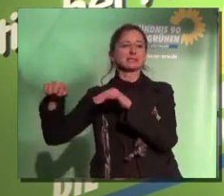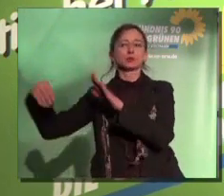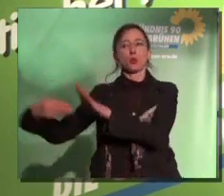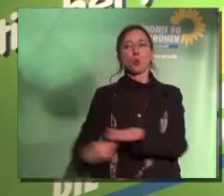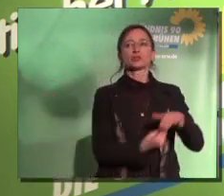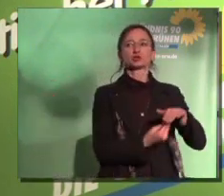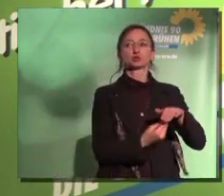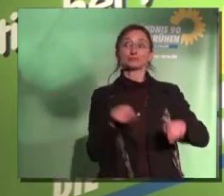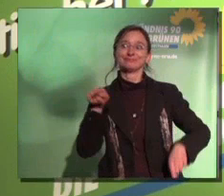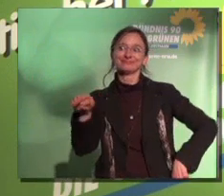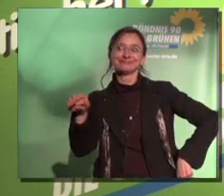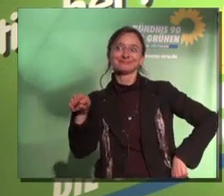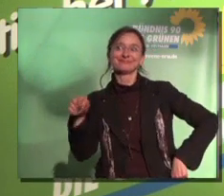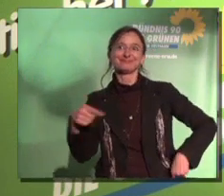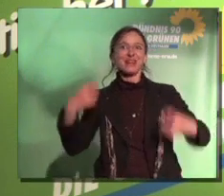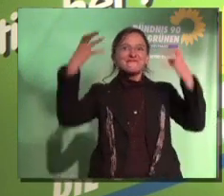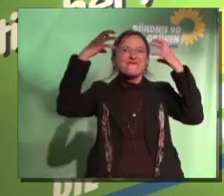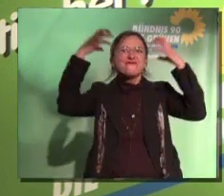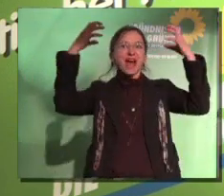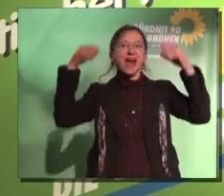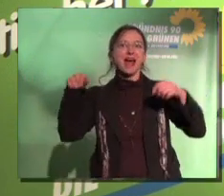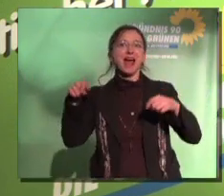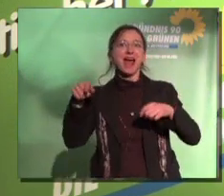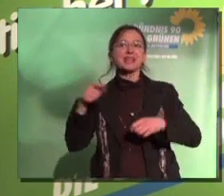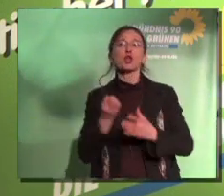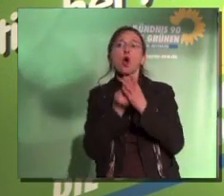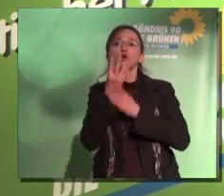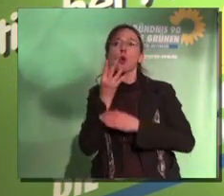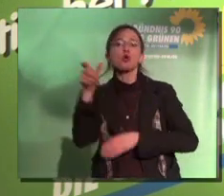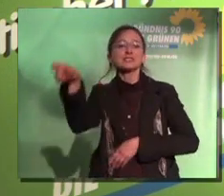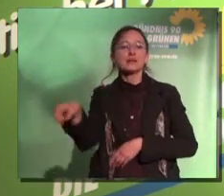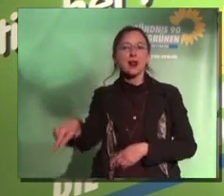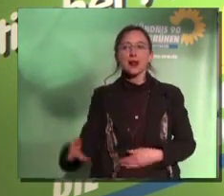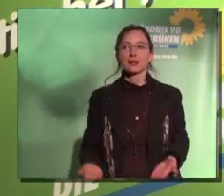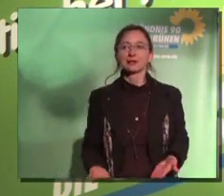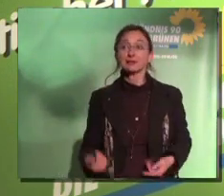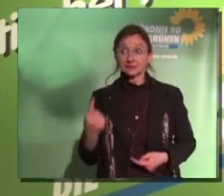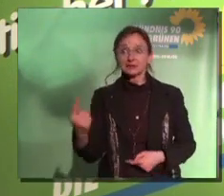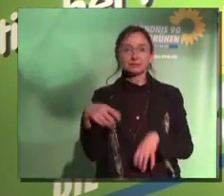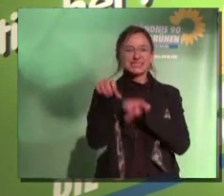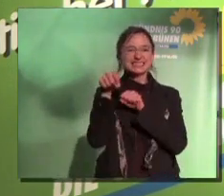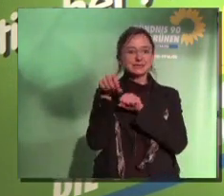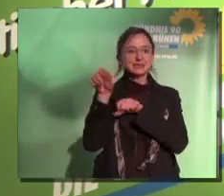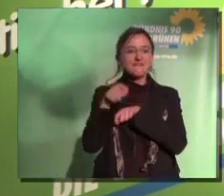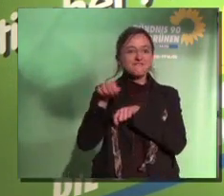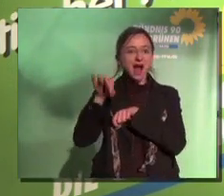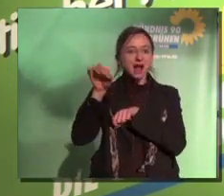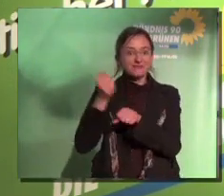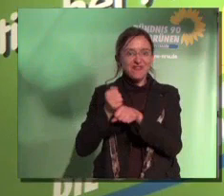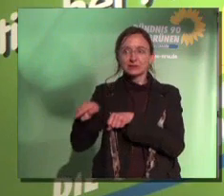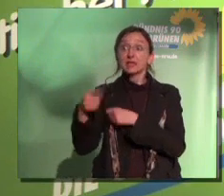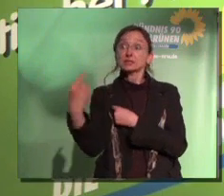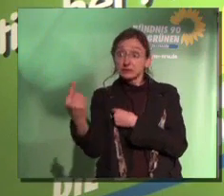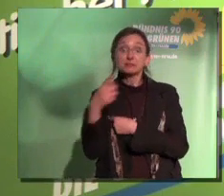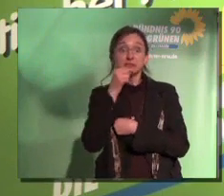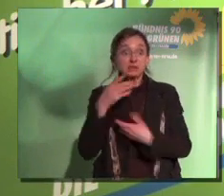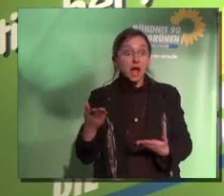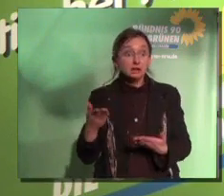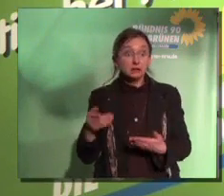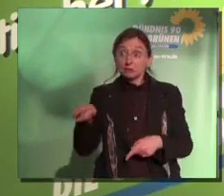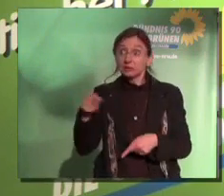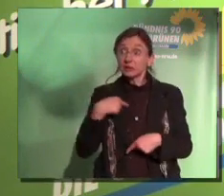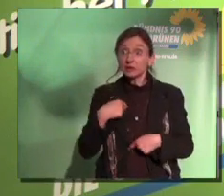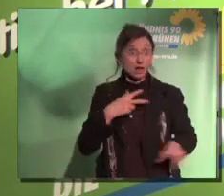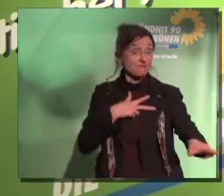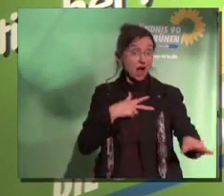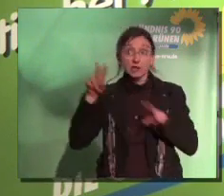Bahnfan Rösler, ja. Der hat nämlich nach der Niedersachsenwahl gesagt, und diesmal zitiere ich wirklich richtig, weil bei Rösler muss man gar nicht die